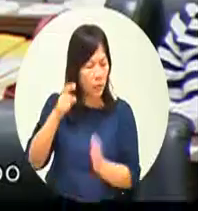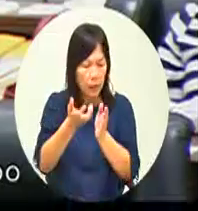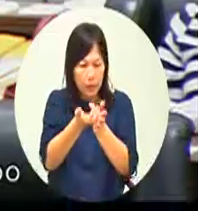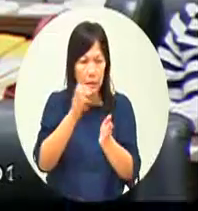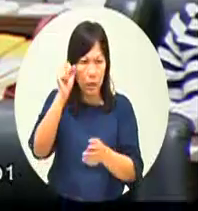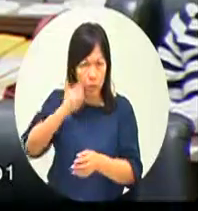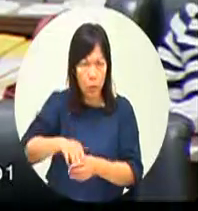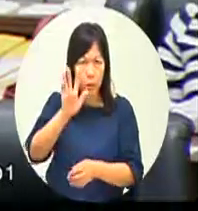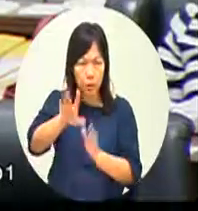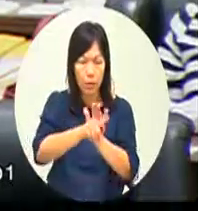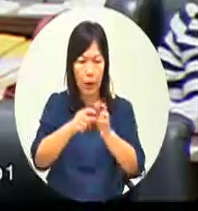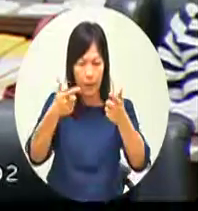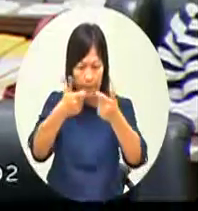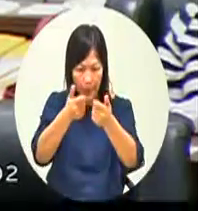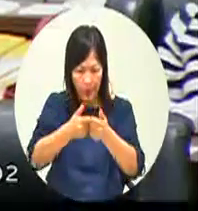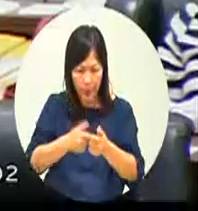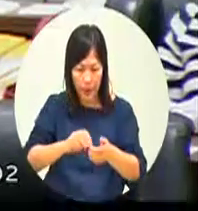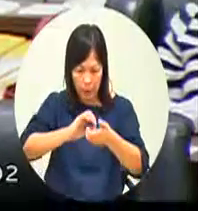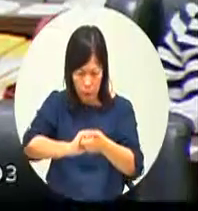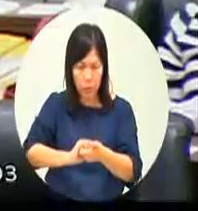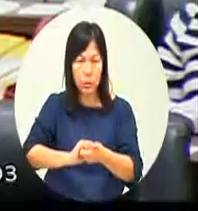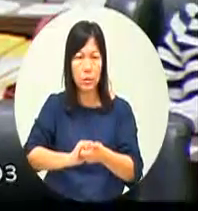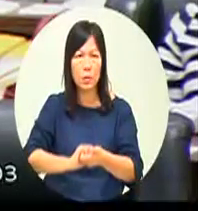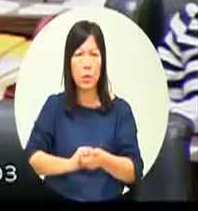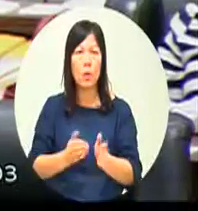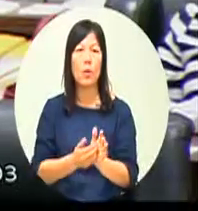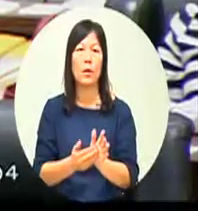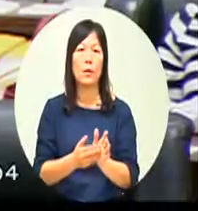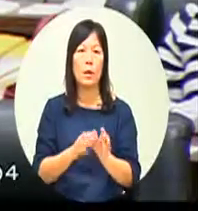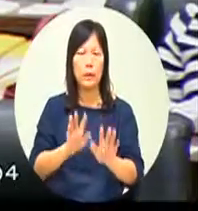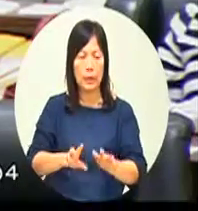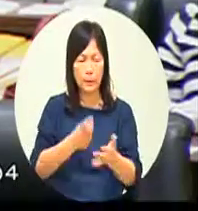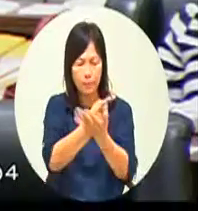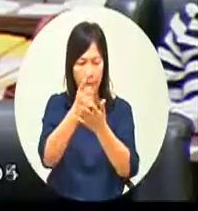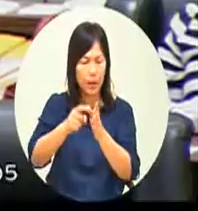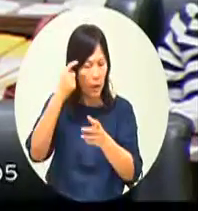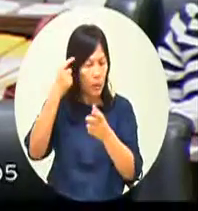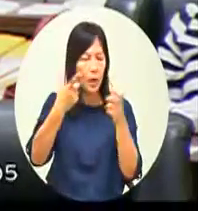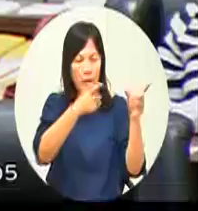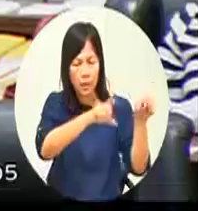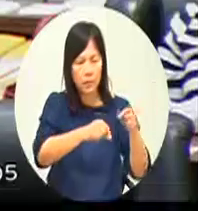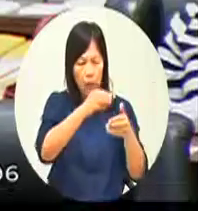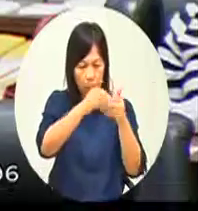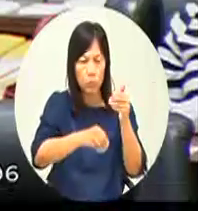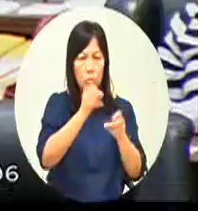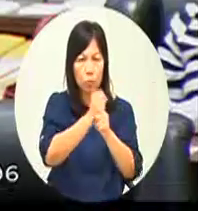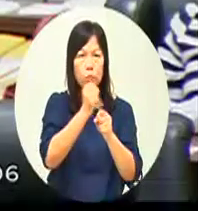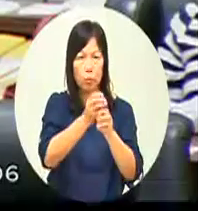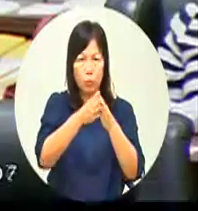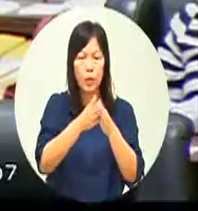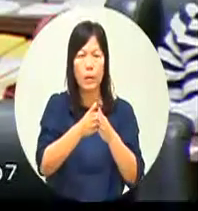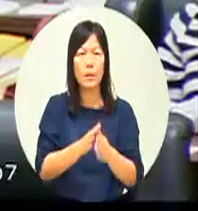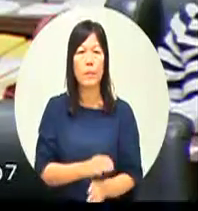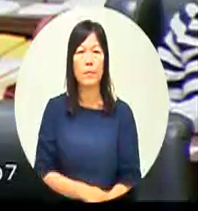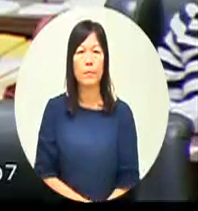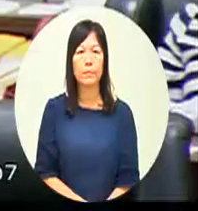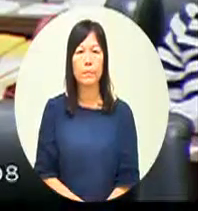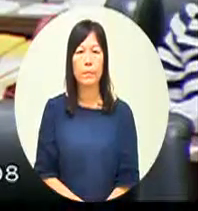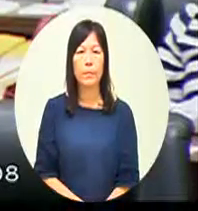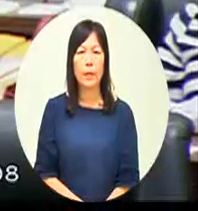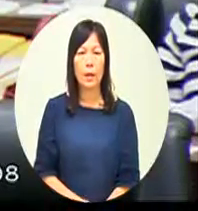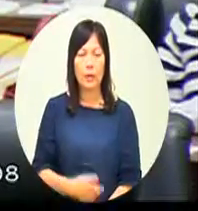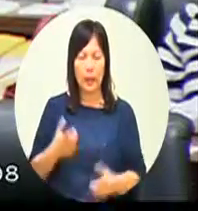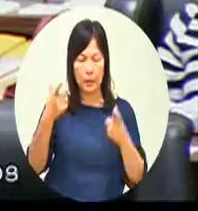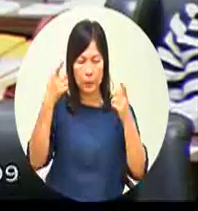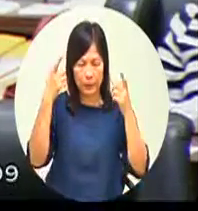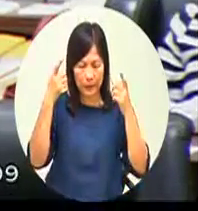因为这些配套措施都已经定下来了，所以我想大家还是应该要按照制度走，哦，应该要按照制度走。那我相信高雄县